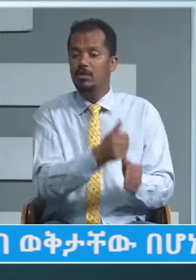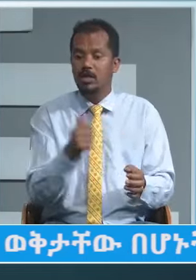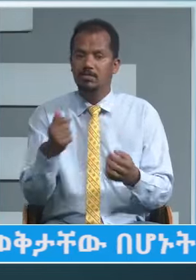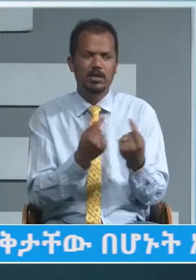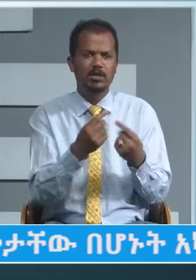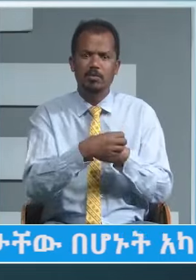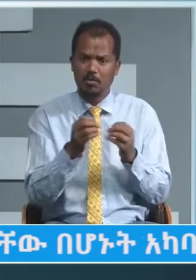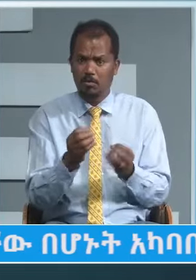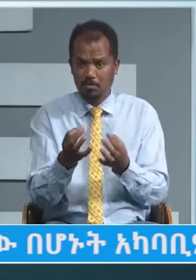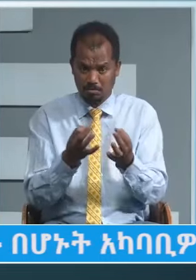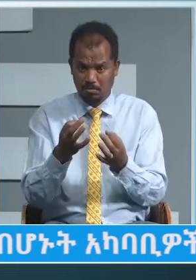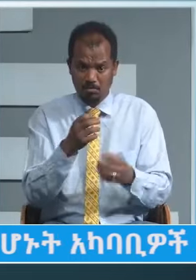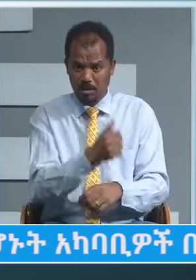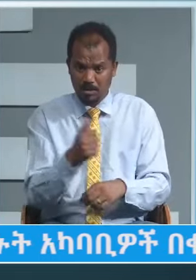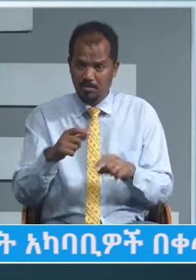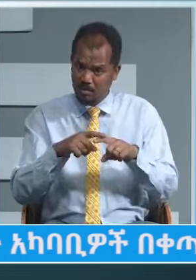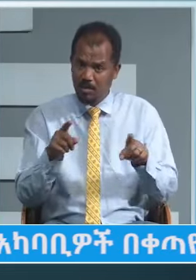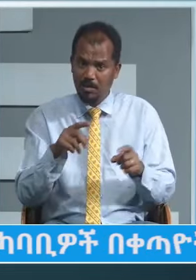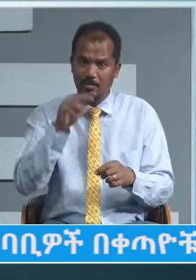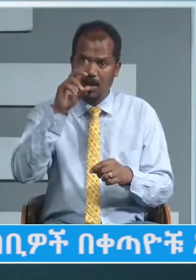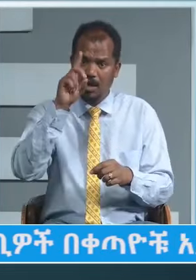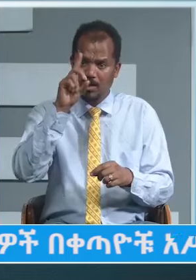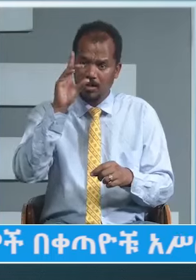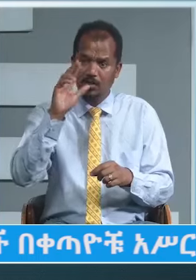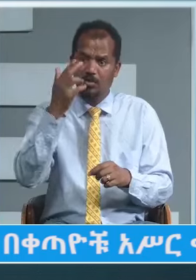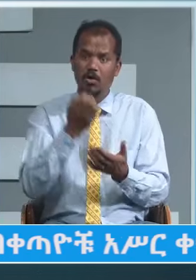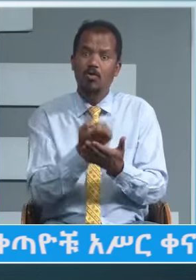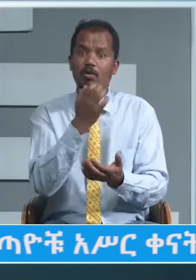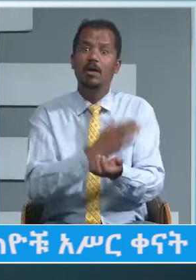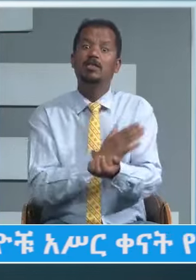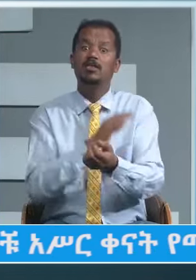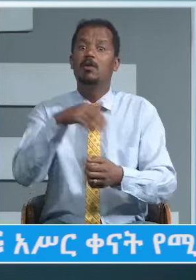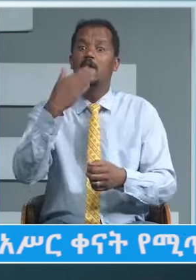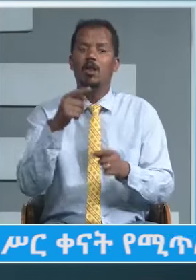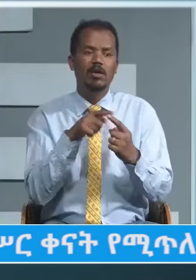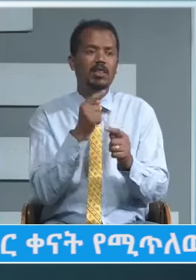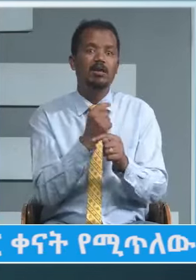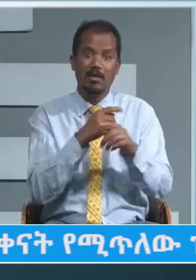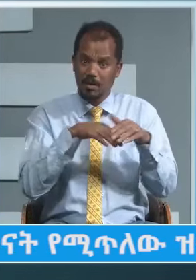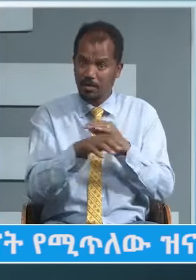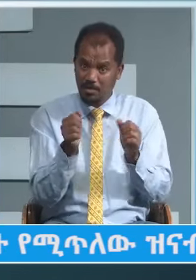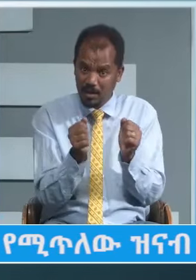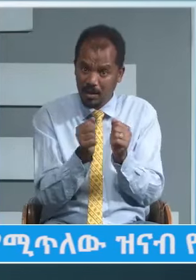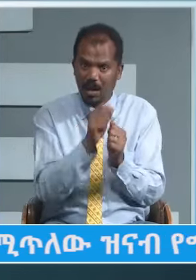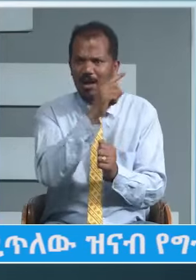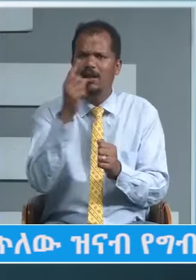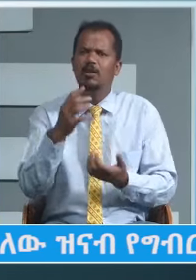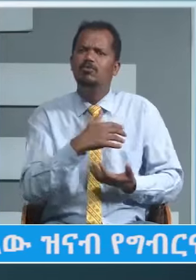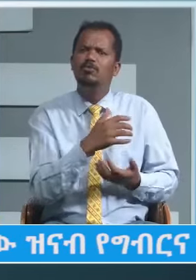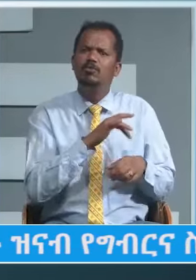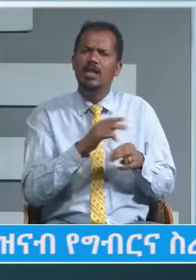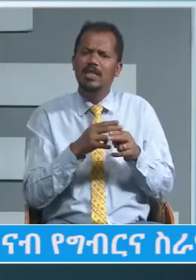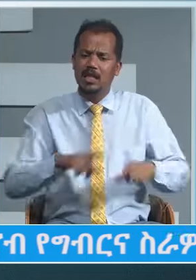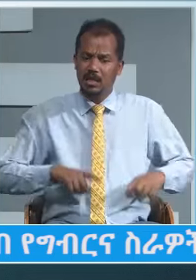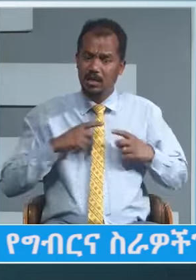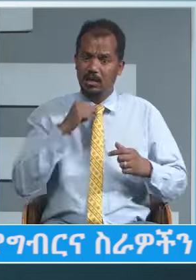መሆኑን የአዲስ አበባ ንግድ ቢሮ ገለጸ። በመዲናዋ በተለይም ከማክሮ ኢኮኖሚ ፖሊሲው ማሻሻያ ወደ ትግበራ መግባት ጋር ተያይዞ በአንዳንድ ምርቶች